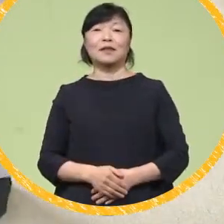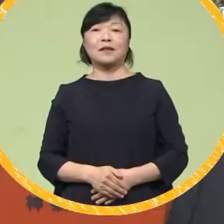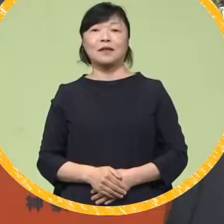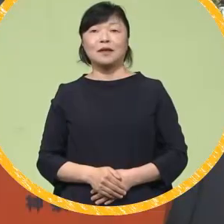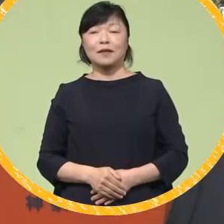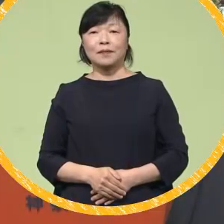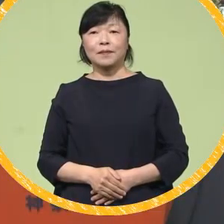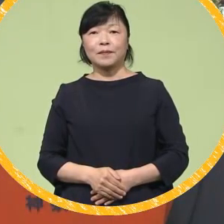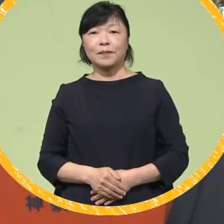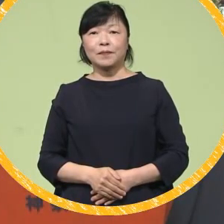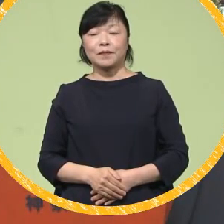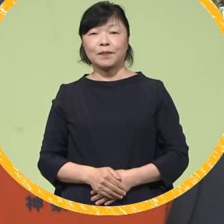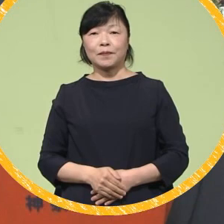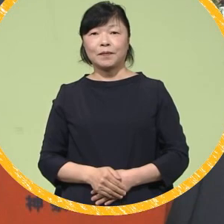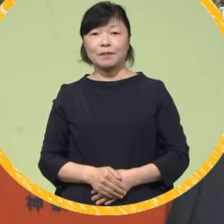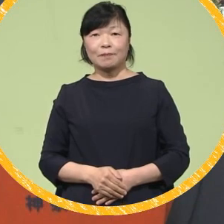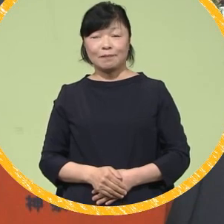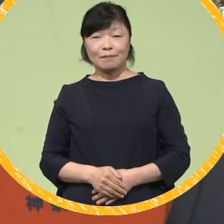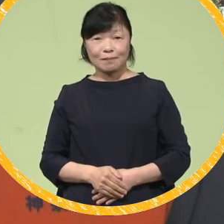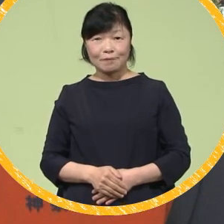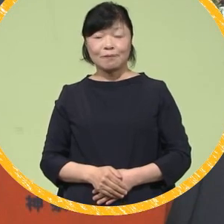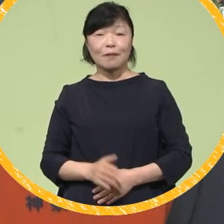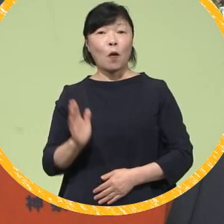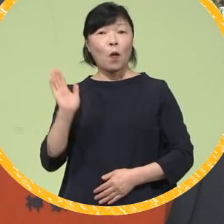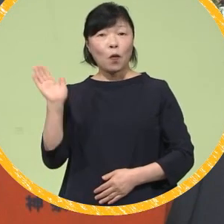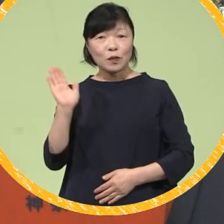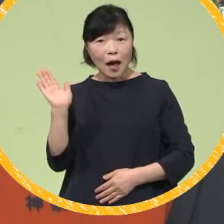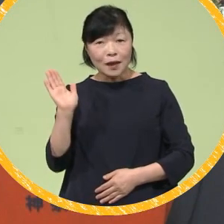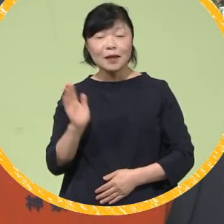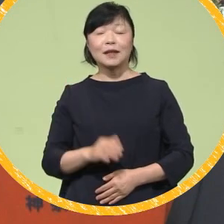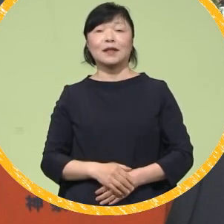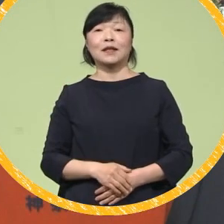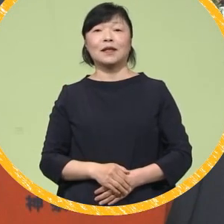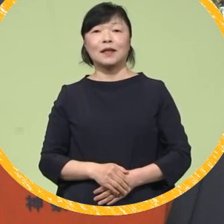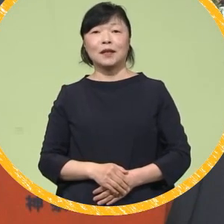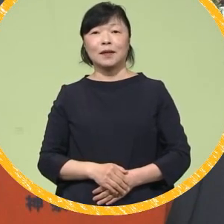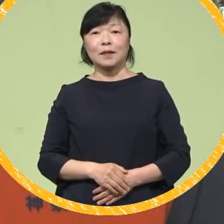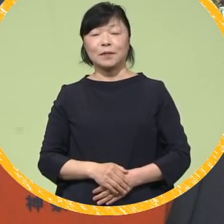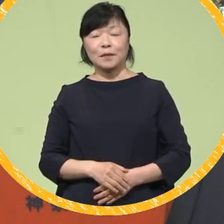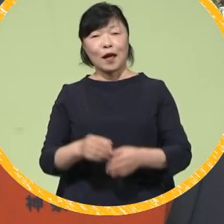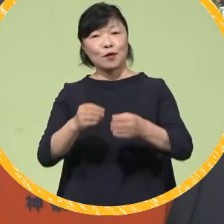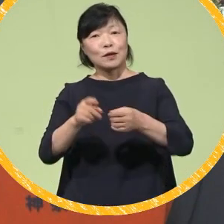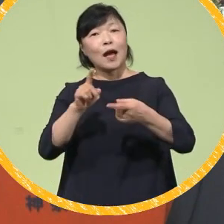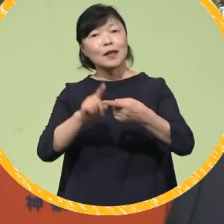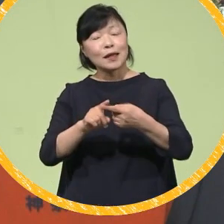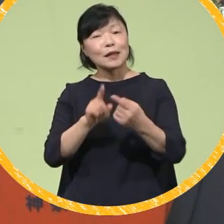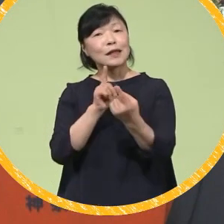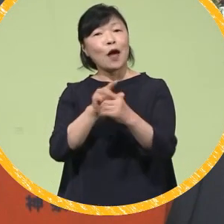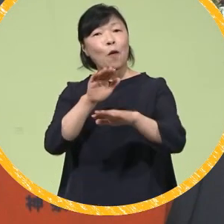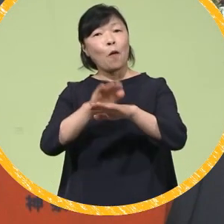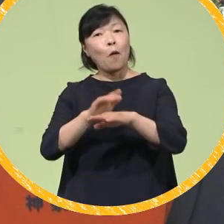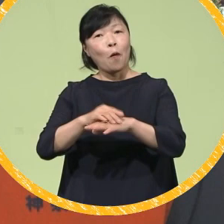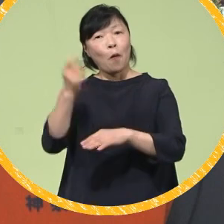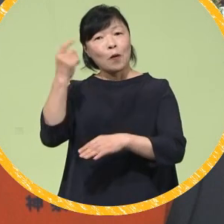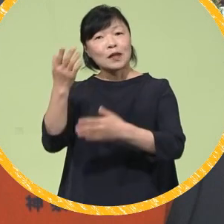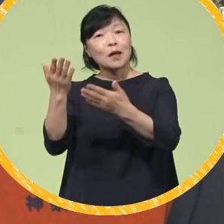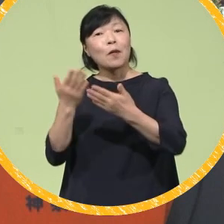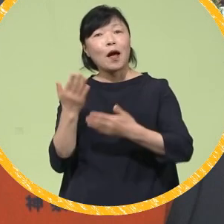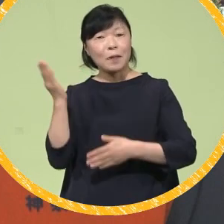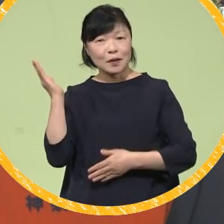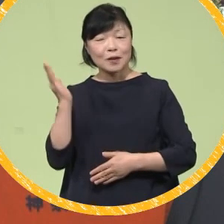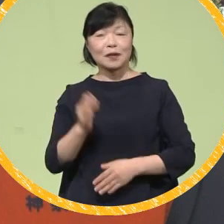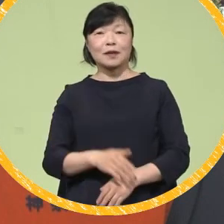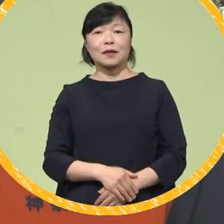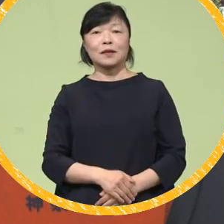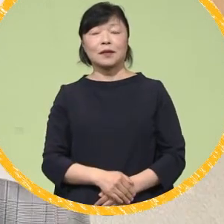。 今回は救急救命士の伊藤さんと吉村さんに具体的な対応策を伝授していただきます